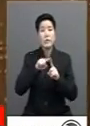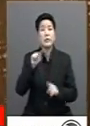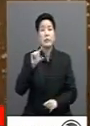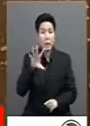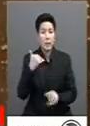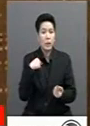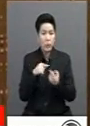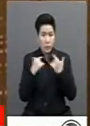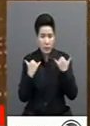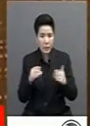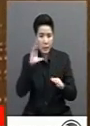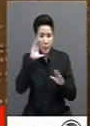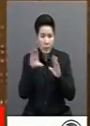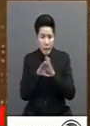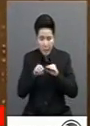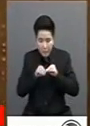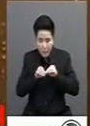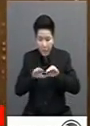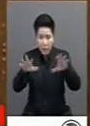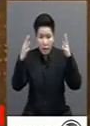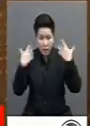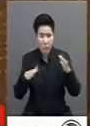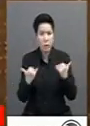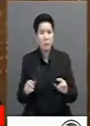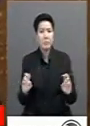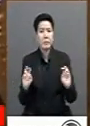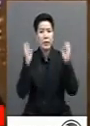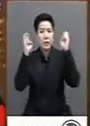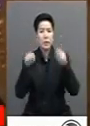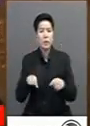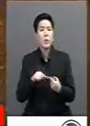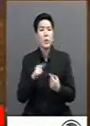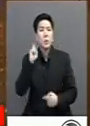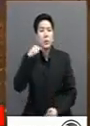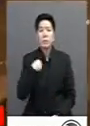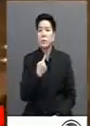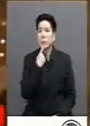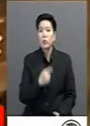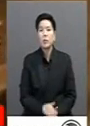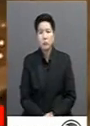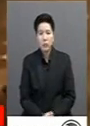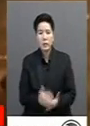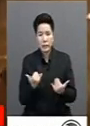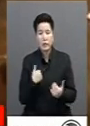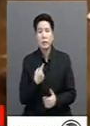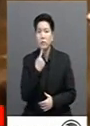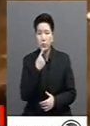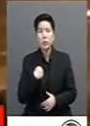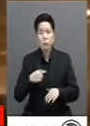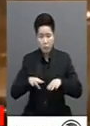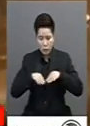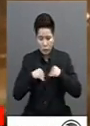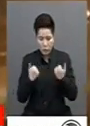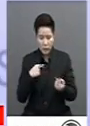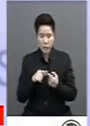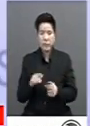ค่ะซึ่งหลังจากที่ภาพนี้เปิดเผยออกมาก็ทำให้เกิดเป็นประเด็นนะคะนางองซานซูจีล่าสุดนี้ก็เลยออกมาให้คำมั่นในระหว่าง